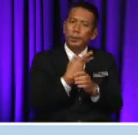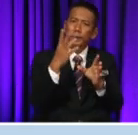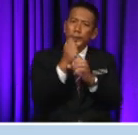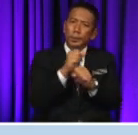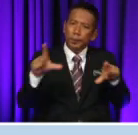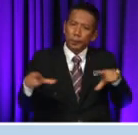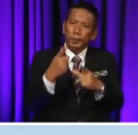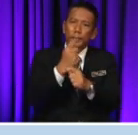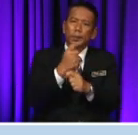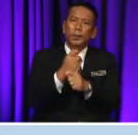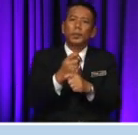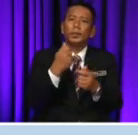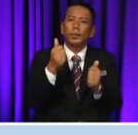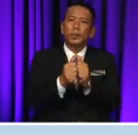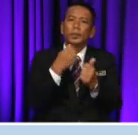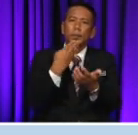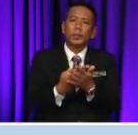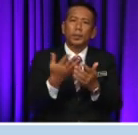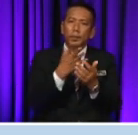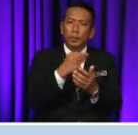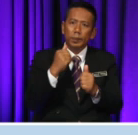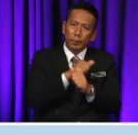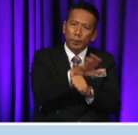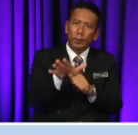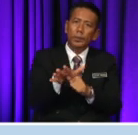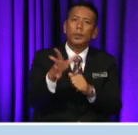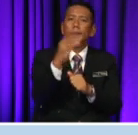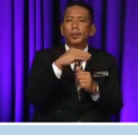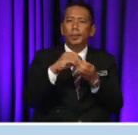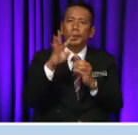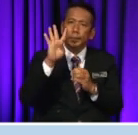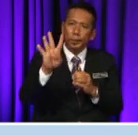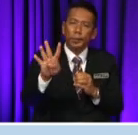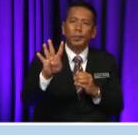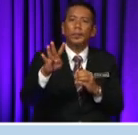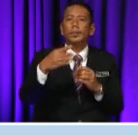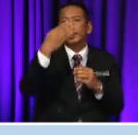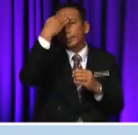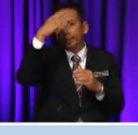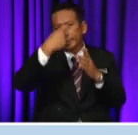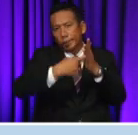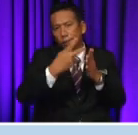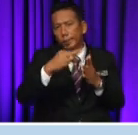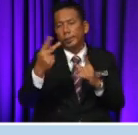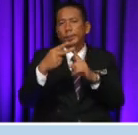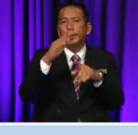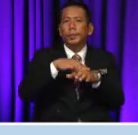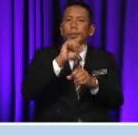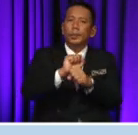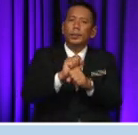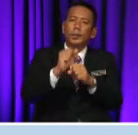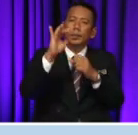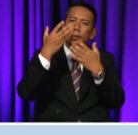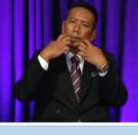tugas dan dengan baik dan berkesan dan yang keempat pula adalah memberi penghargaan kepada pekerja yang